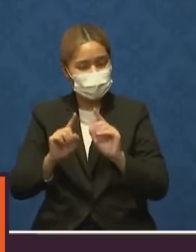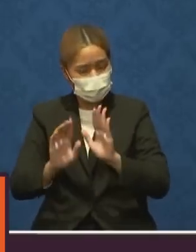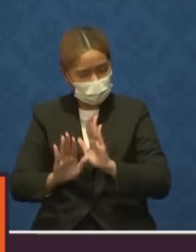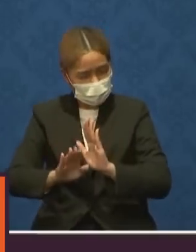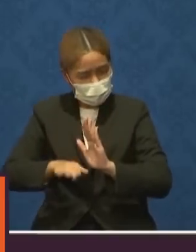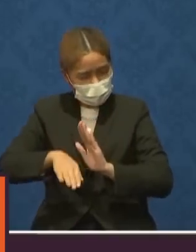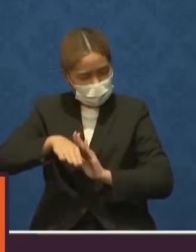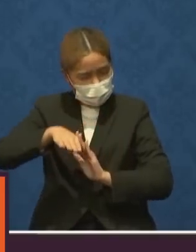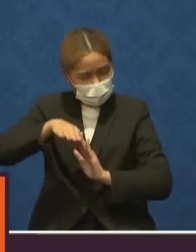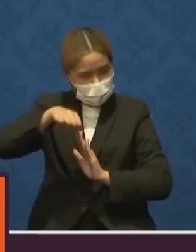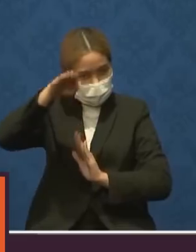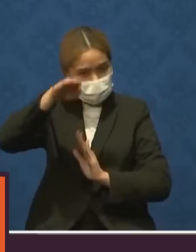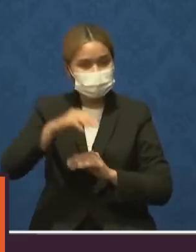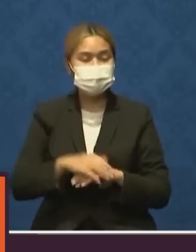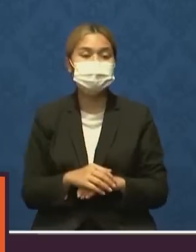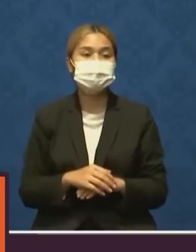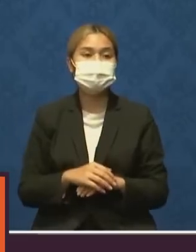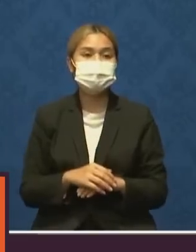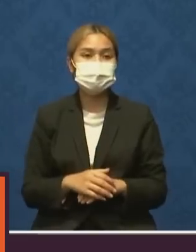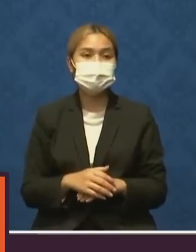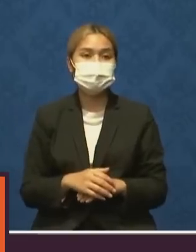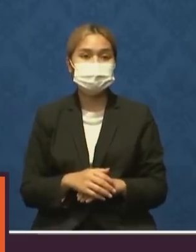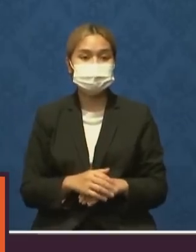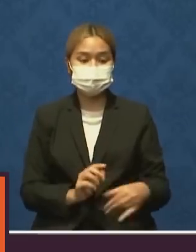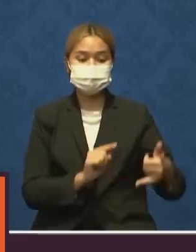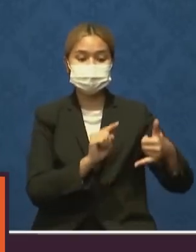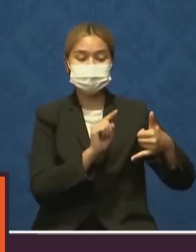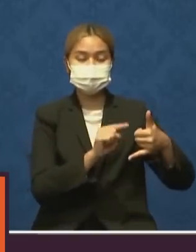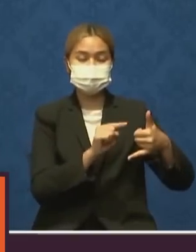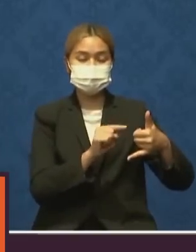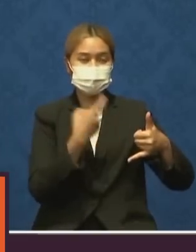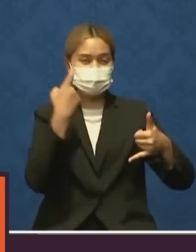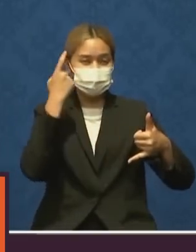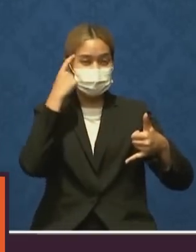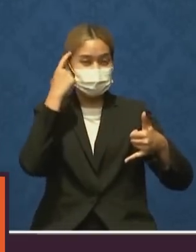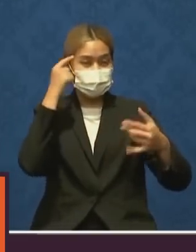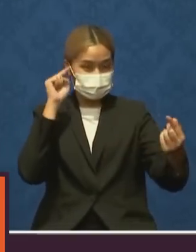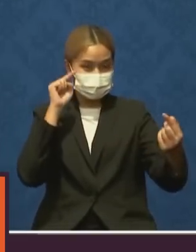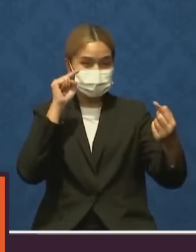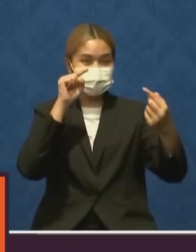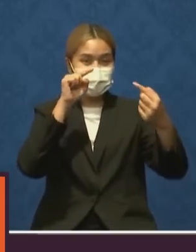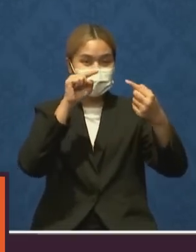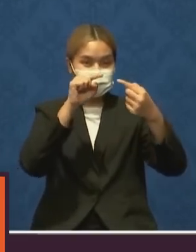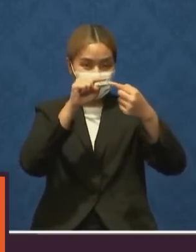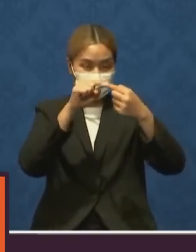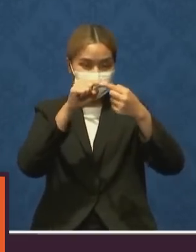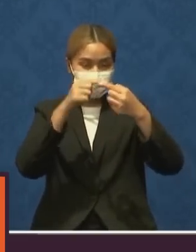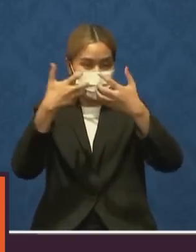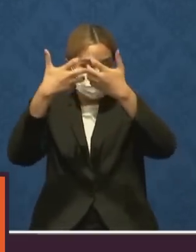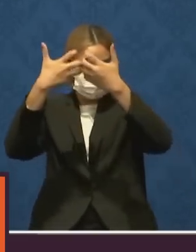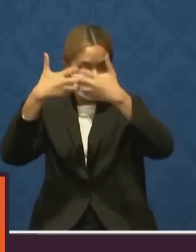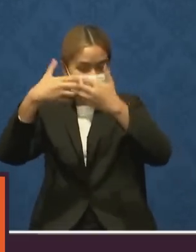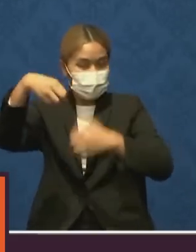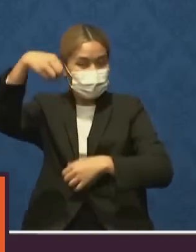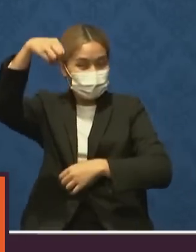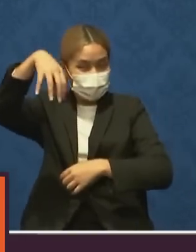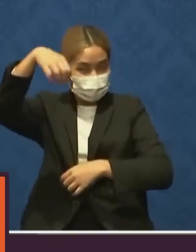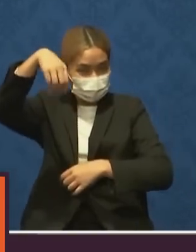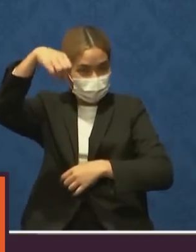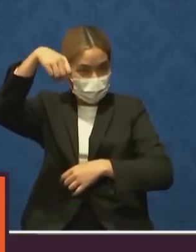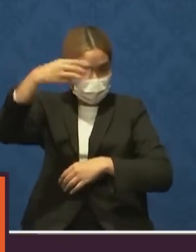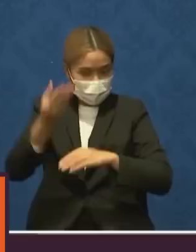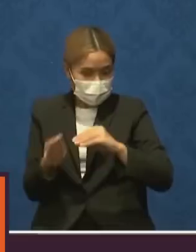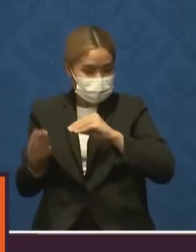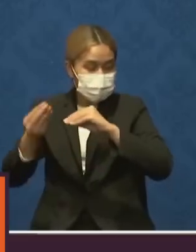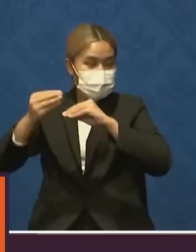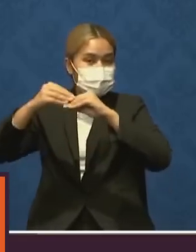ต่มาachel รฐบาลผลิประยุติก y็ตั้งเปาหมายเพิ่มกำลักอไฟ้าส่วเกินให้เพิมขึ้นในแผน PDP